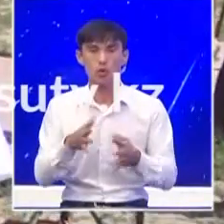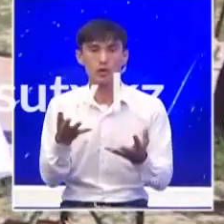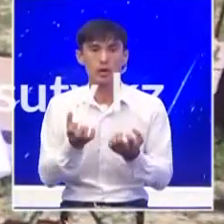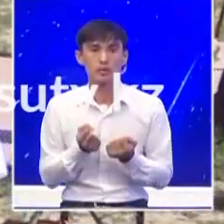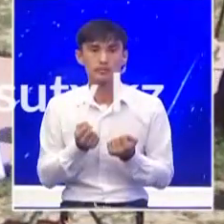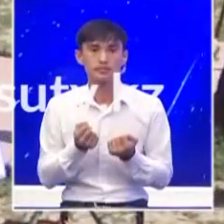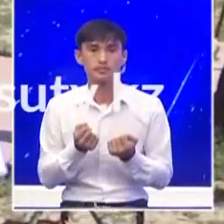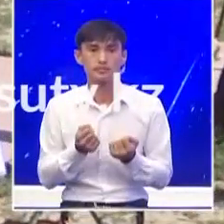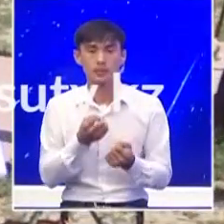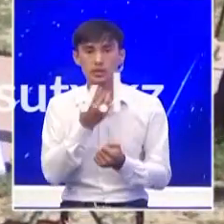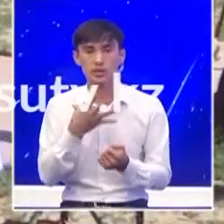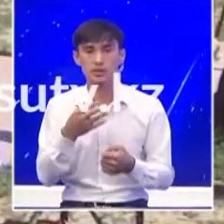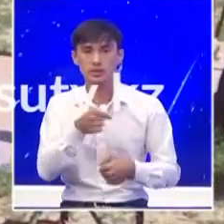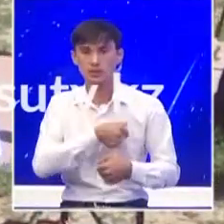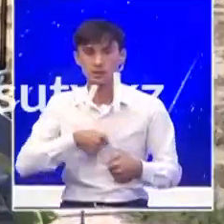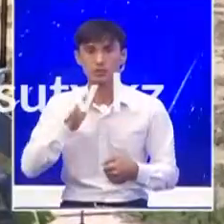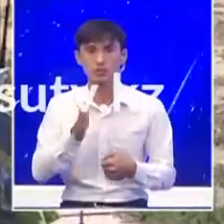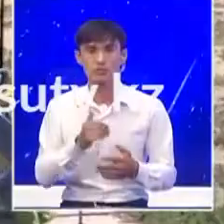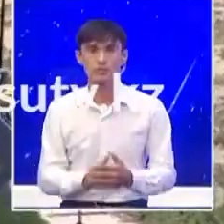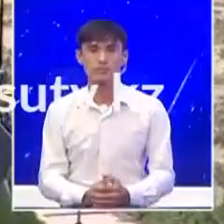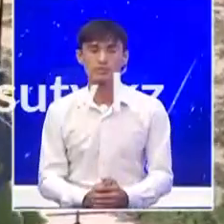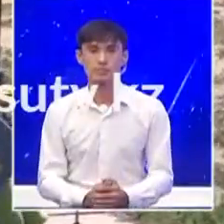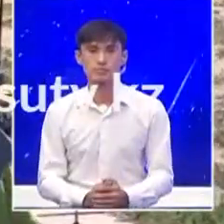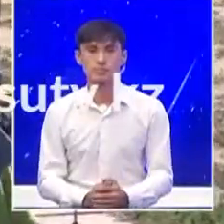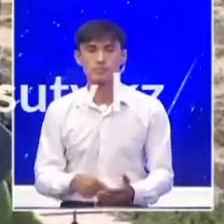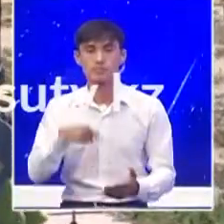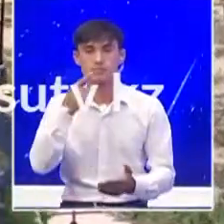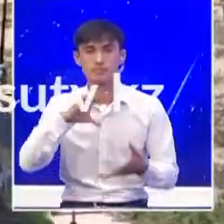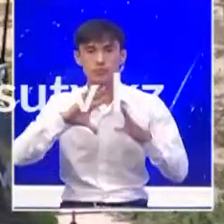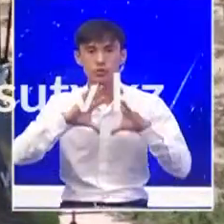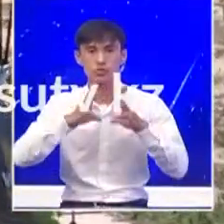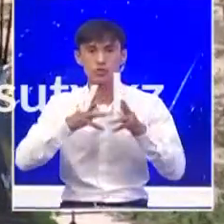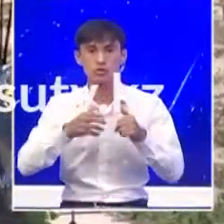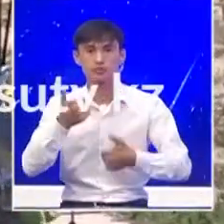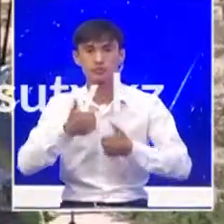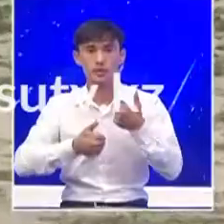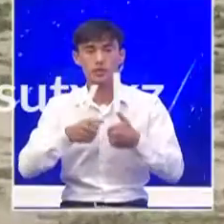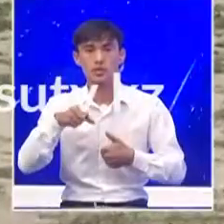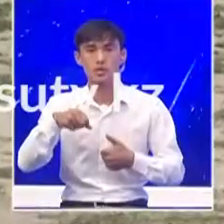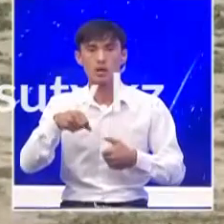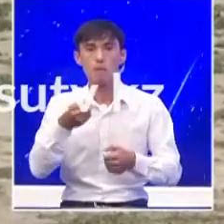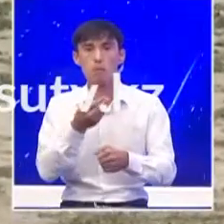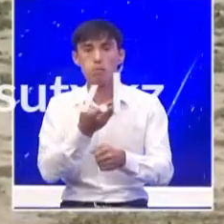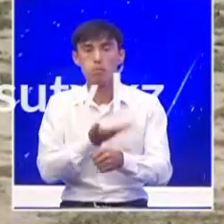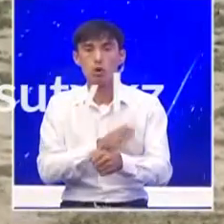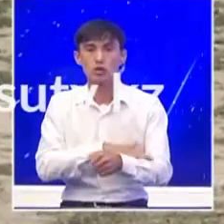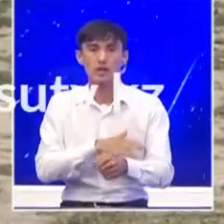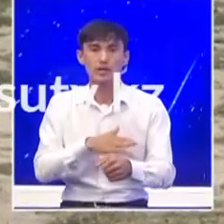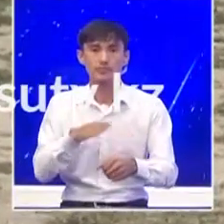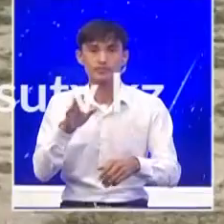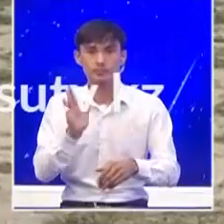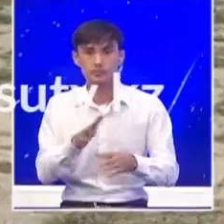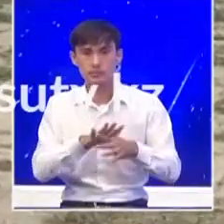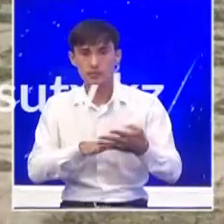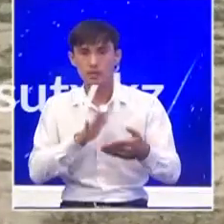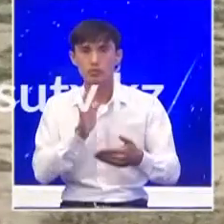келіп, жақсы тренер болу. Айта кетейік, дүниежүзілік бәсеке тамыз айында Польшада жалауын желбіретпек. Оған дейін Қазақстан